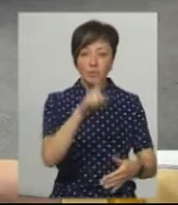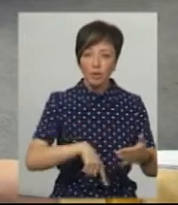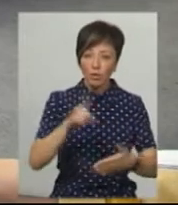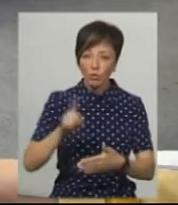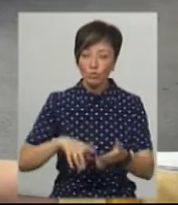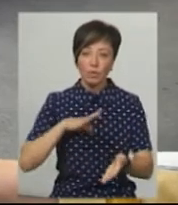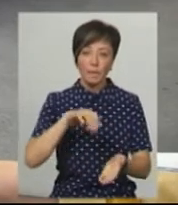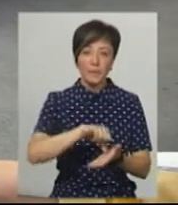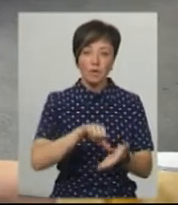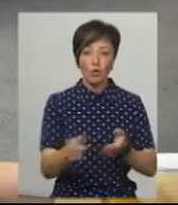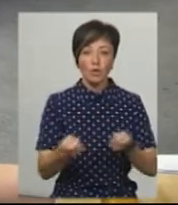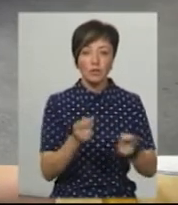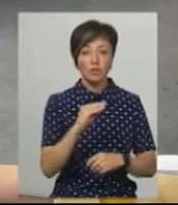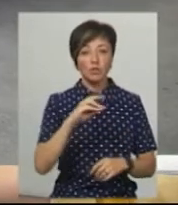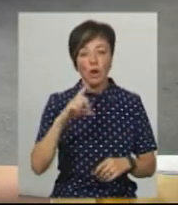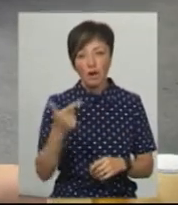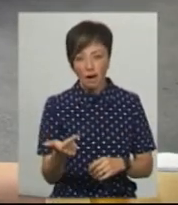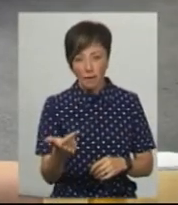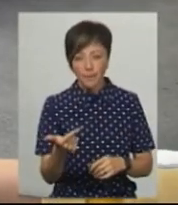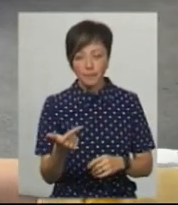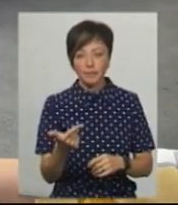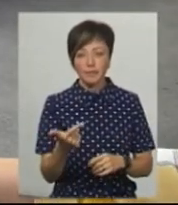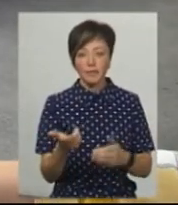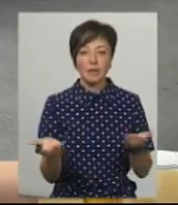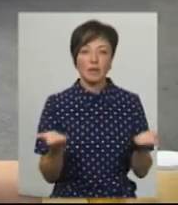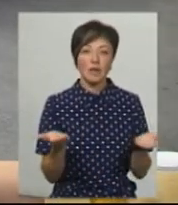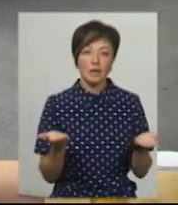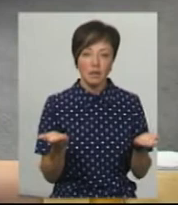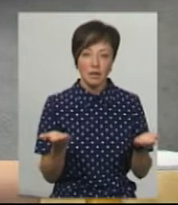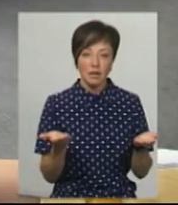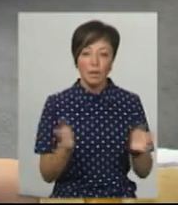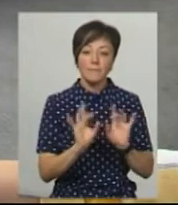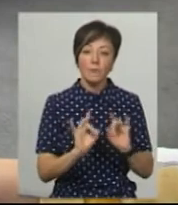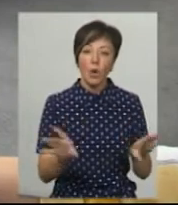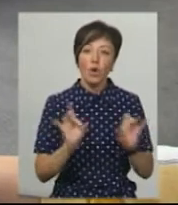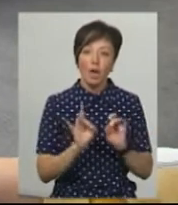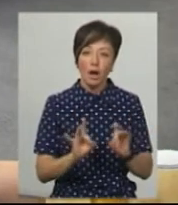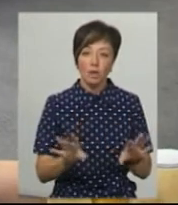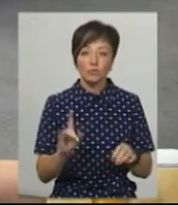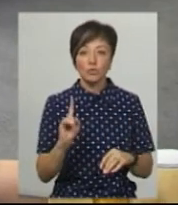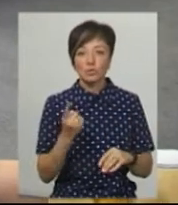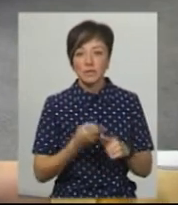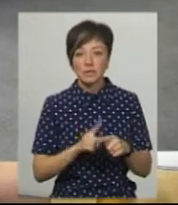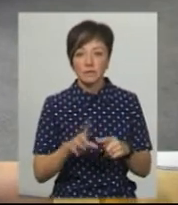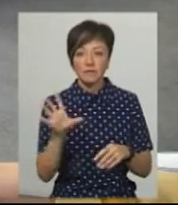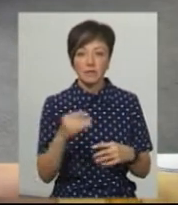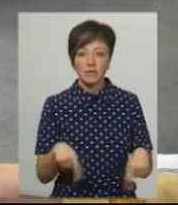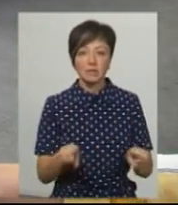були представники управління житлово-комунального господарства, які пояснювали, що це